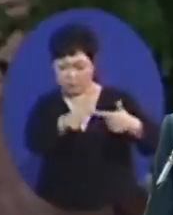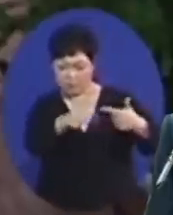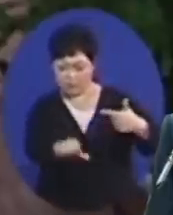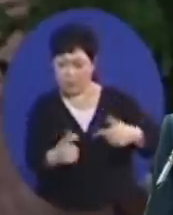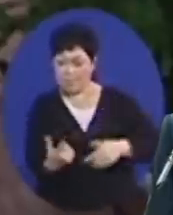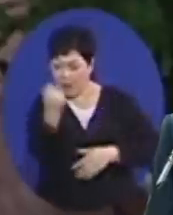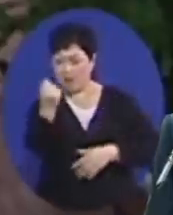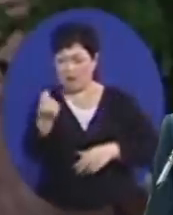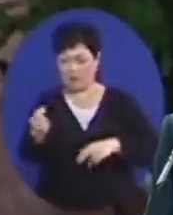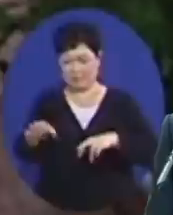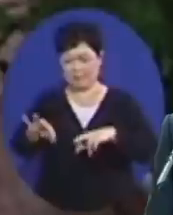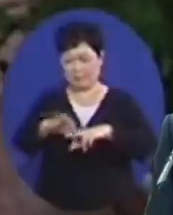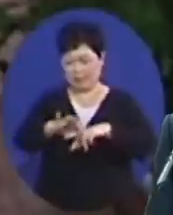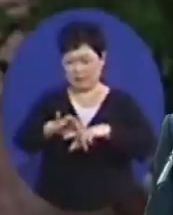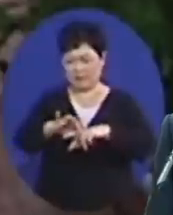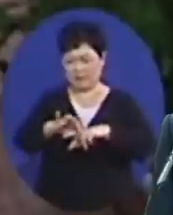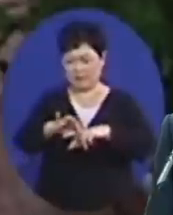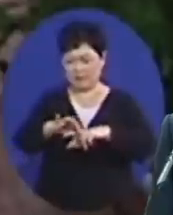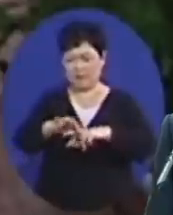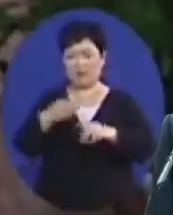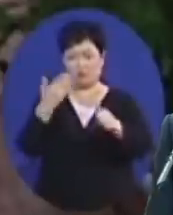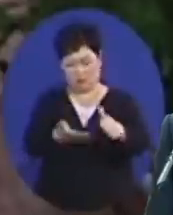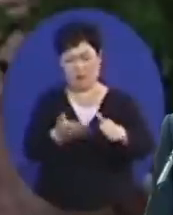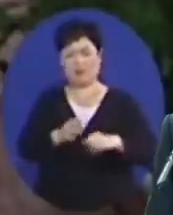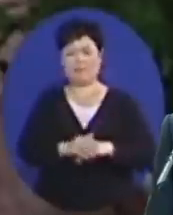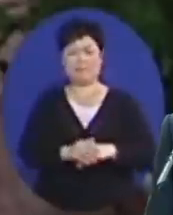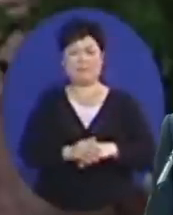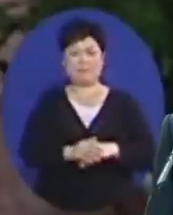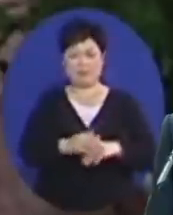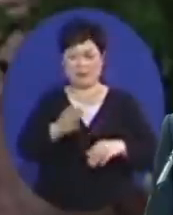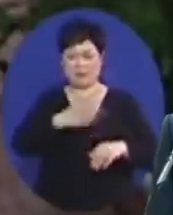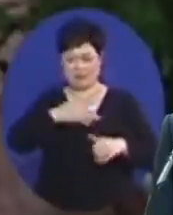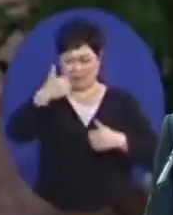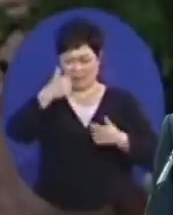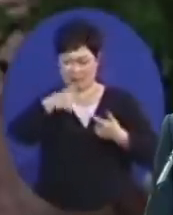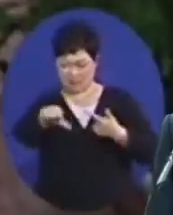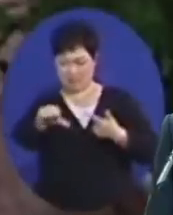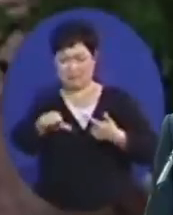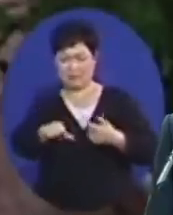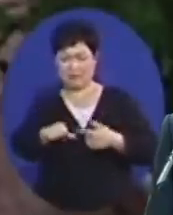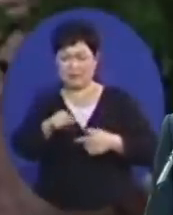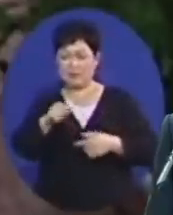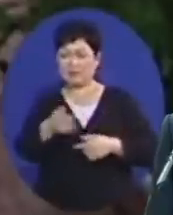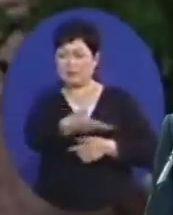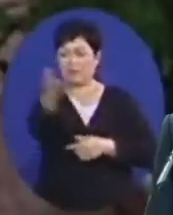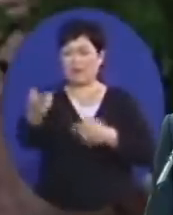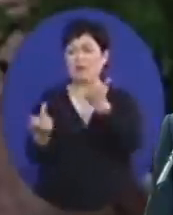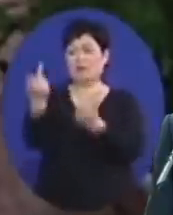반지를 가지고 와서 깨워주라. 그는 내 아들이고 너 형의 아들이다.